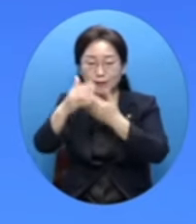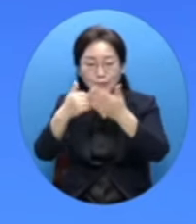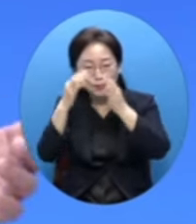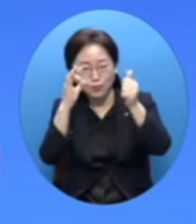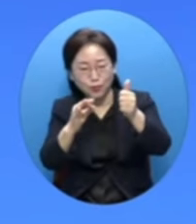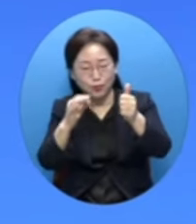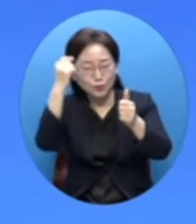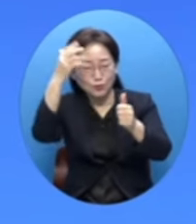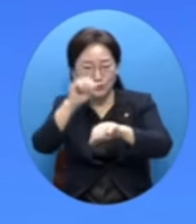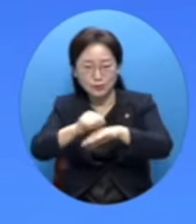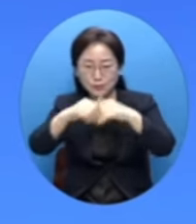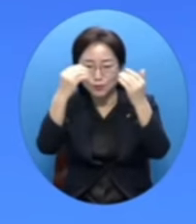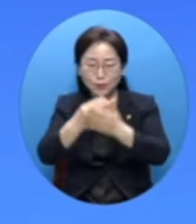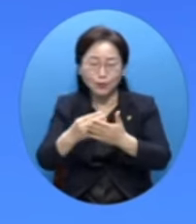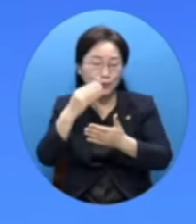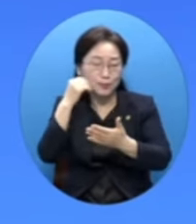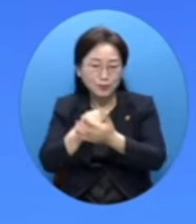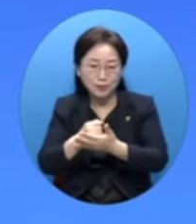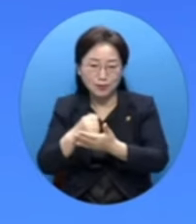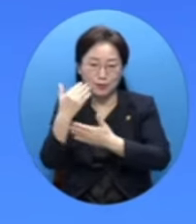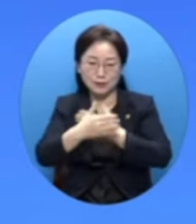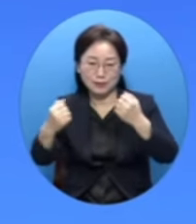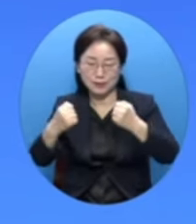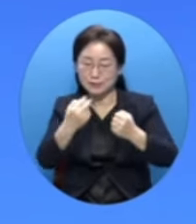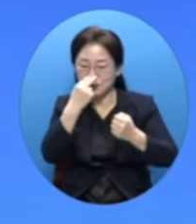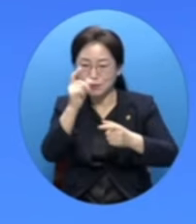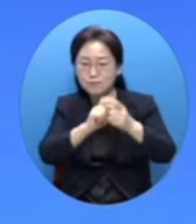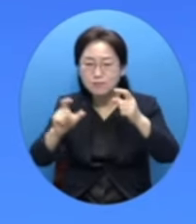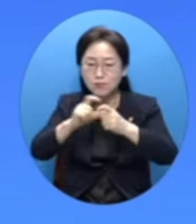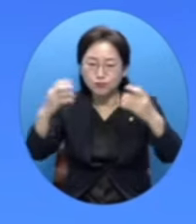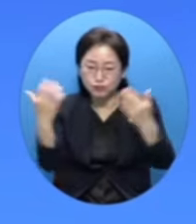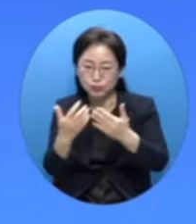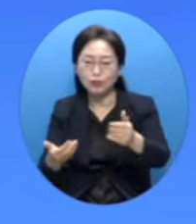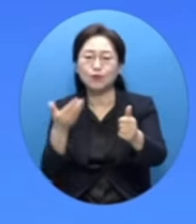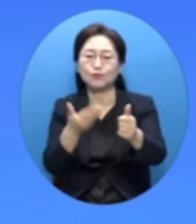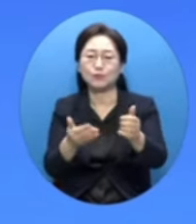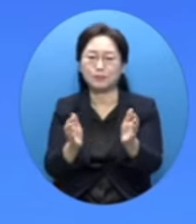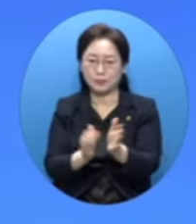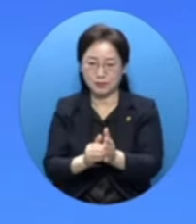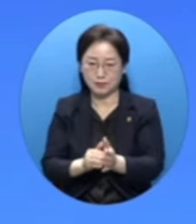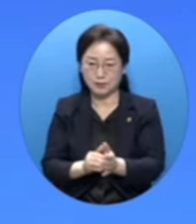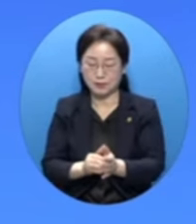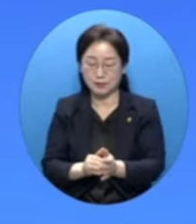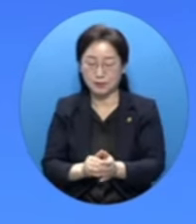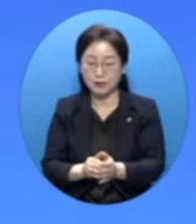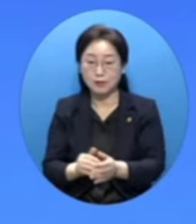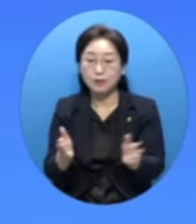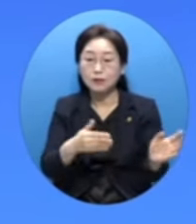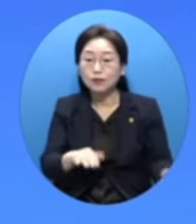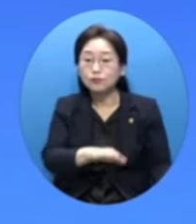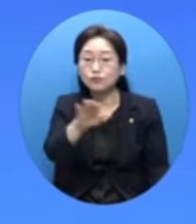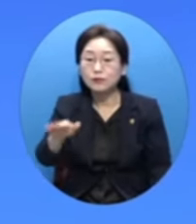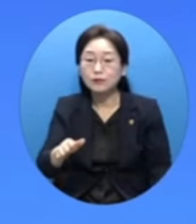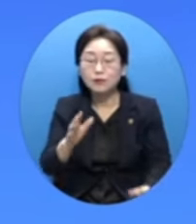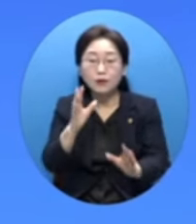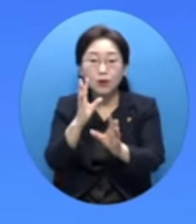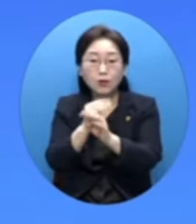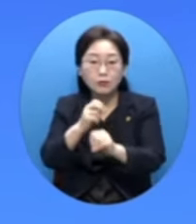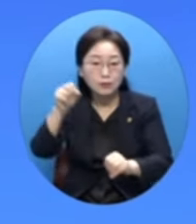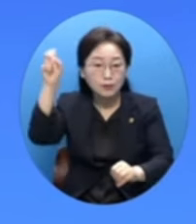되며 강건해야 되고 세번 때 풍선을 부어주셨던 것입니다. 어느 날 어느 때 내게 은혜가 임할지